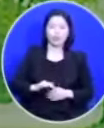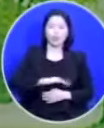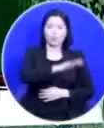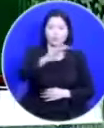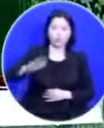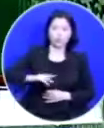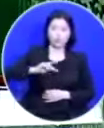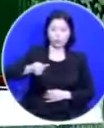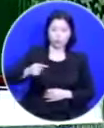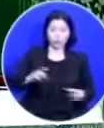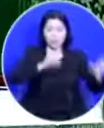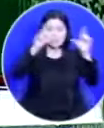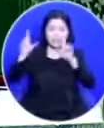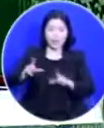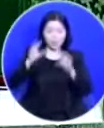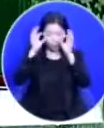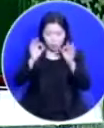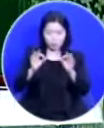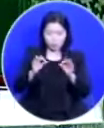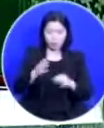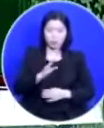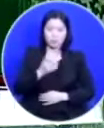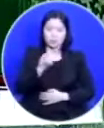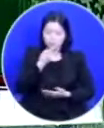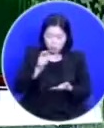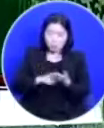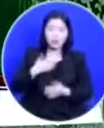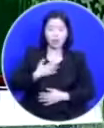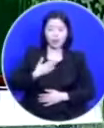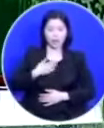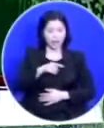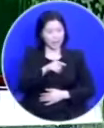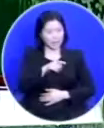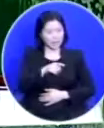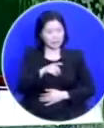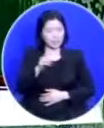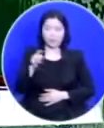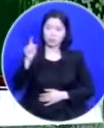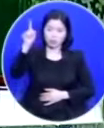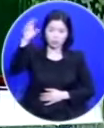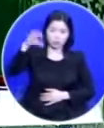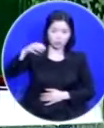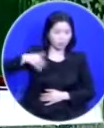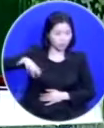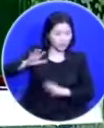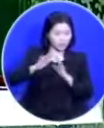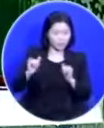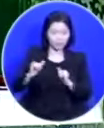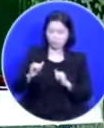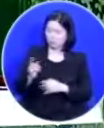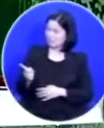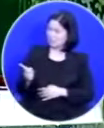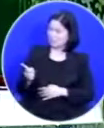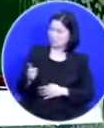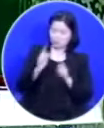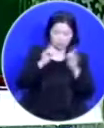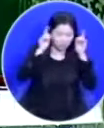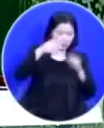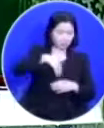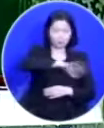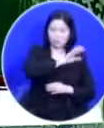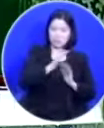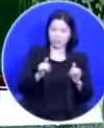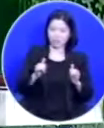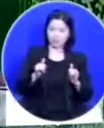사는거 보면 금방 알아요 이 사람 천국가는 사람이구나 이 사람은 지옥 가는 사람입니다 3 17절